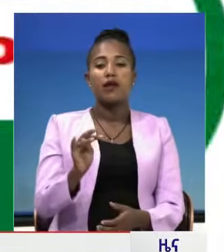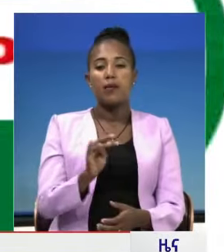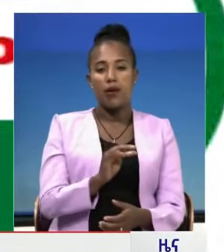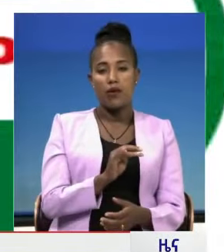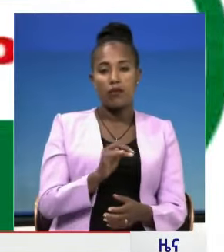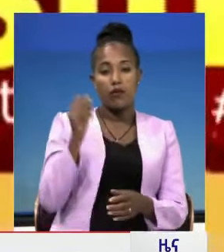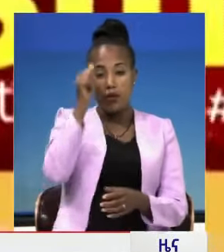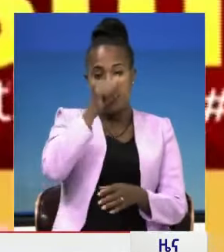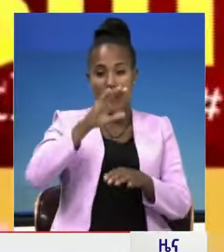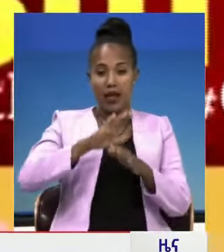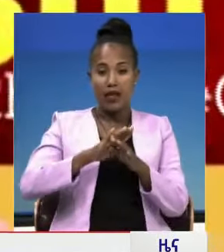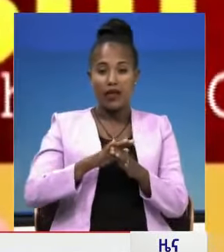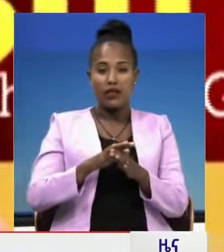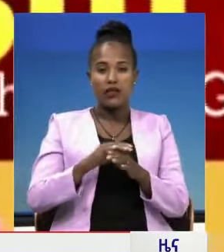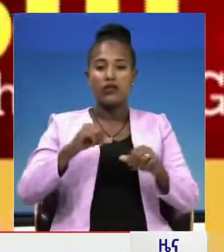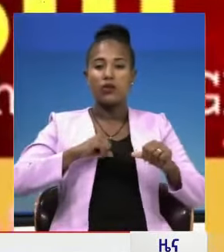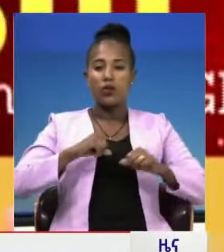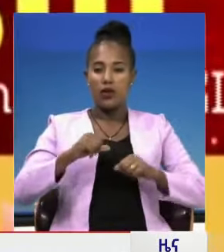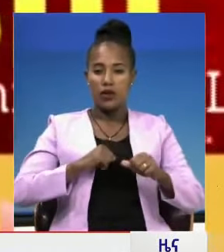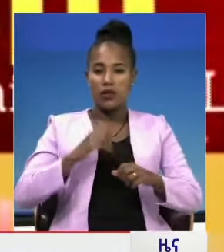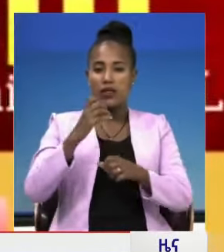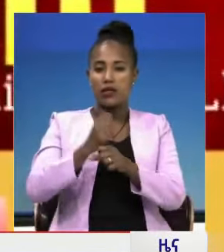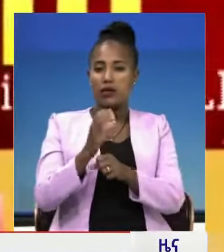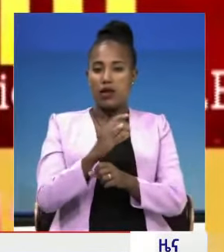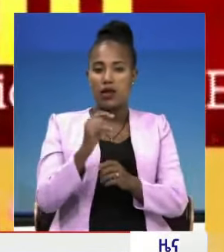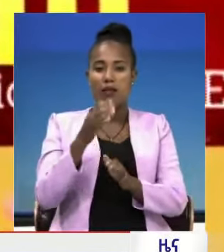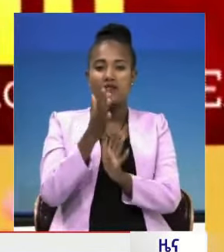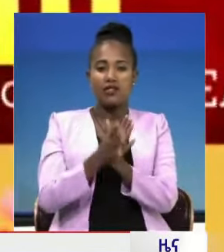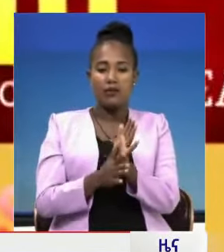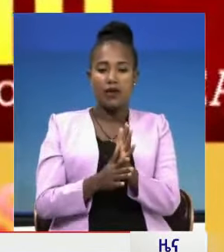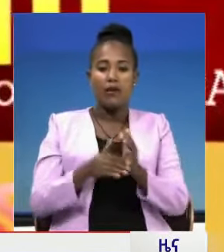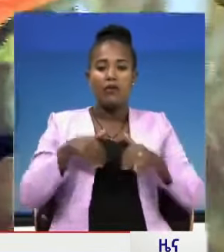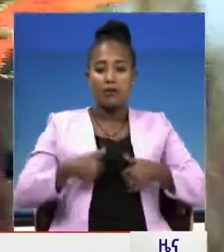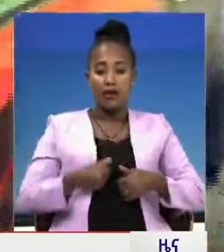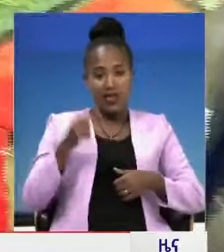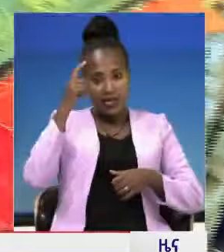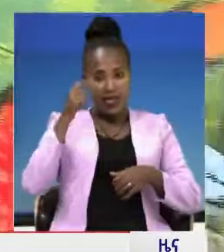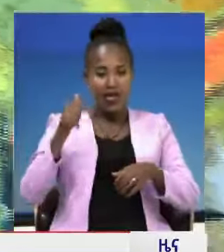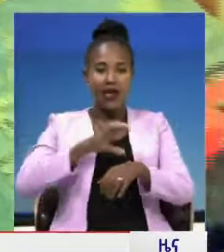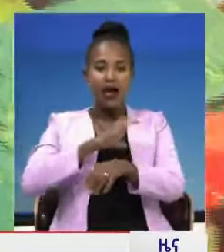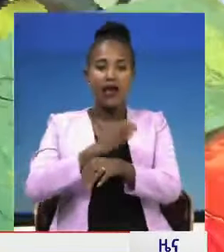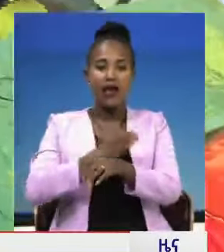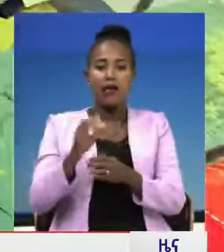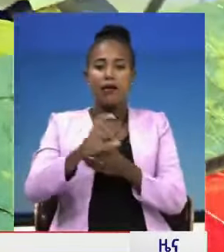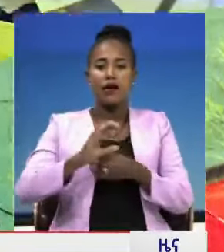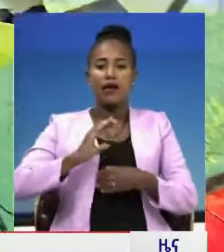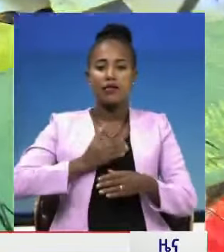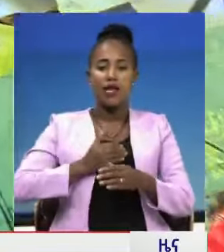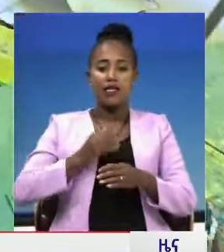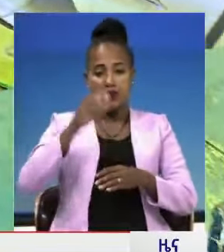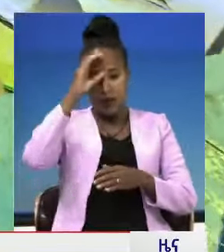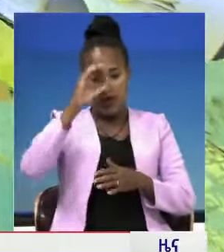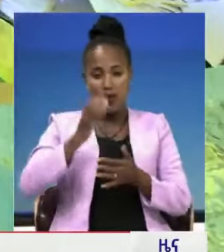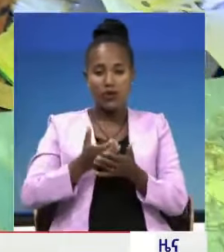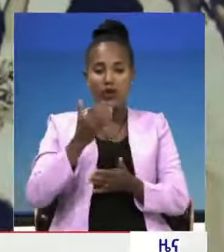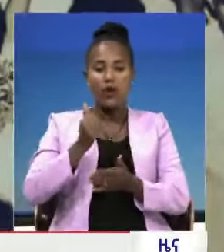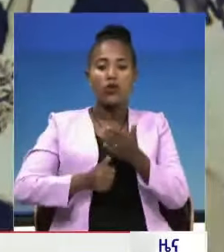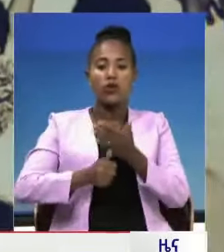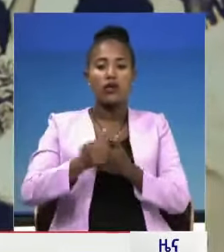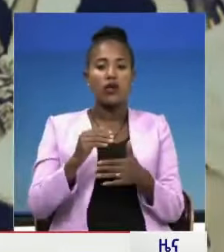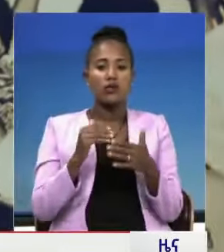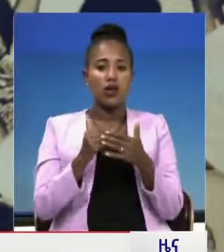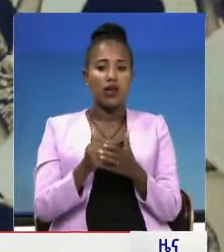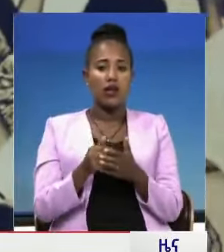የምራባውያንን በኢትዮጵያ ላይ ተሸረበ ስውር ደባይ ተሸከመውና ለማስፈጸም የሚደክመው የትግራይ ወራሪ ኃይል በሀገራችን ላይ ሰብአዊና ቁሳዊ ጉዳት